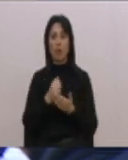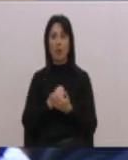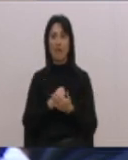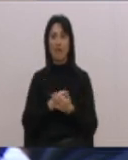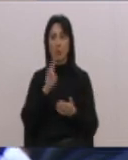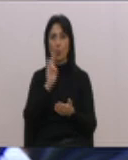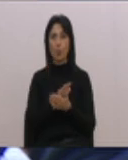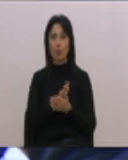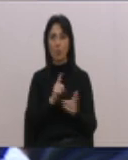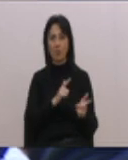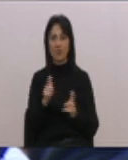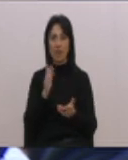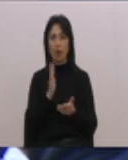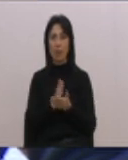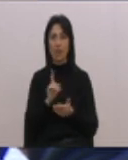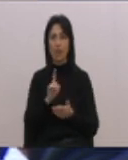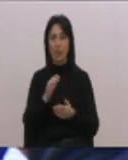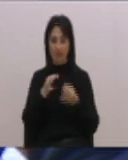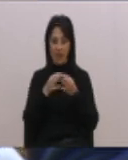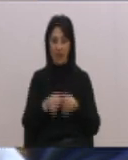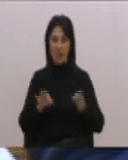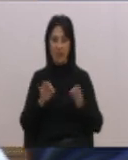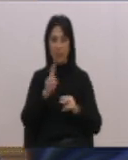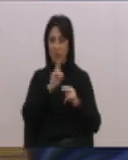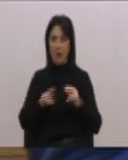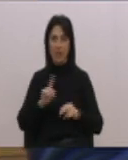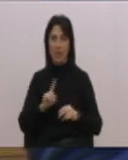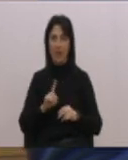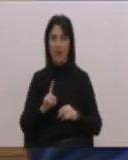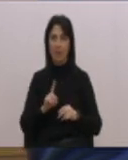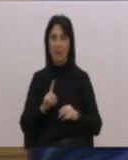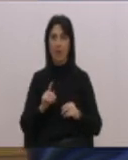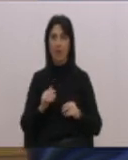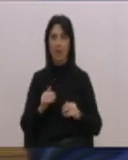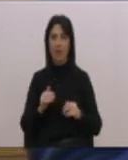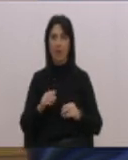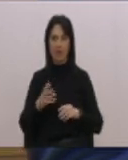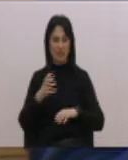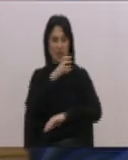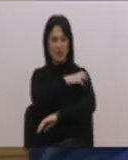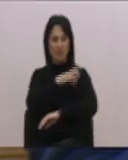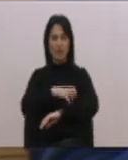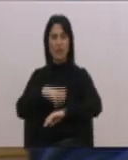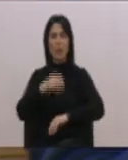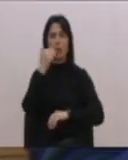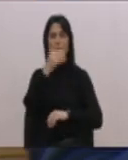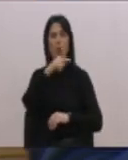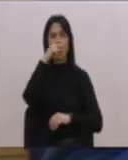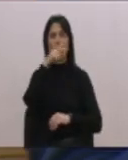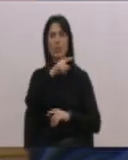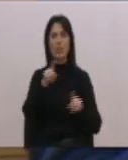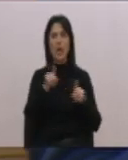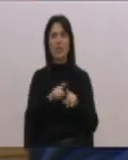და მუდმივი მზადყოფნა, რომ ეს თავისუფლება არ დაიკარგოს. ბოლშევიკური რუსეთი, რომელსაც თქვენ